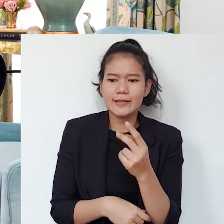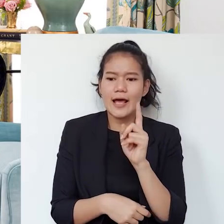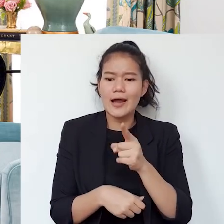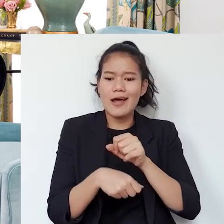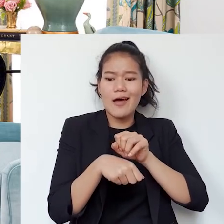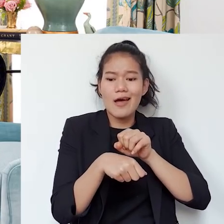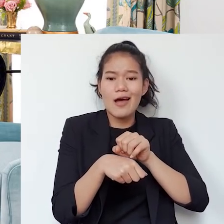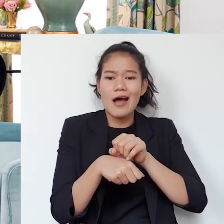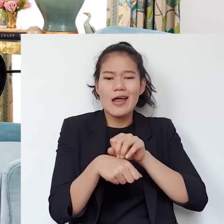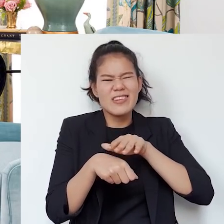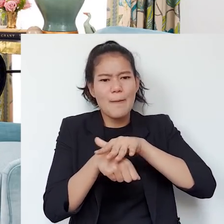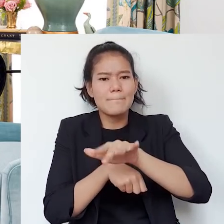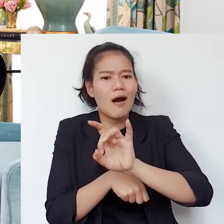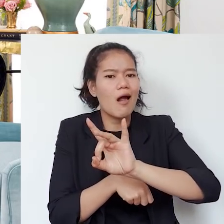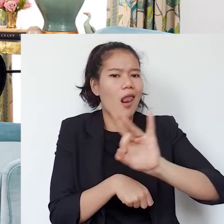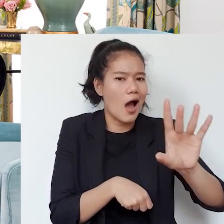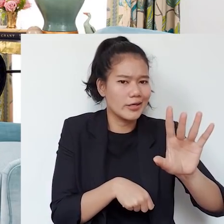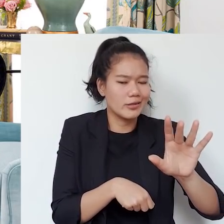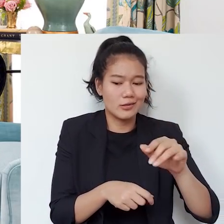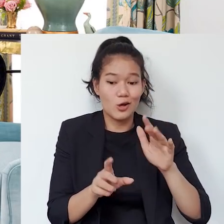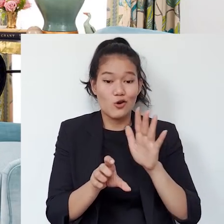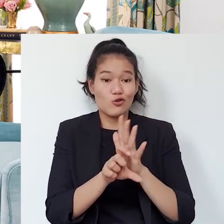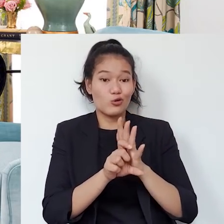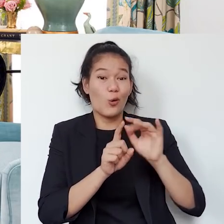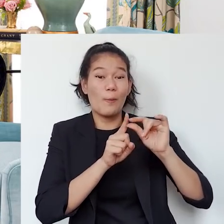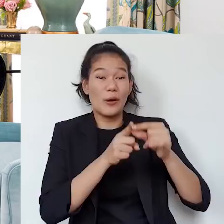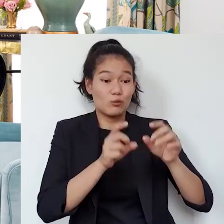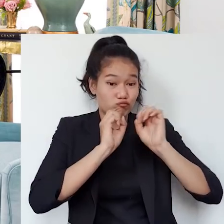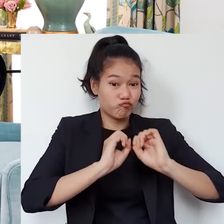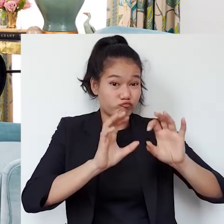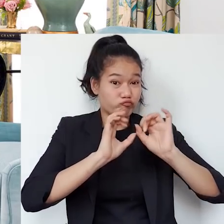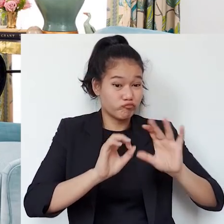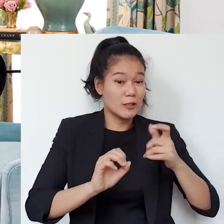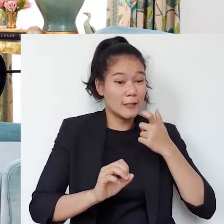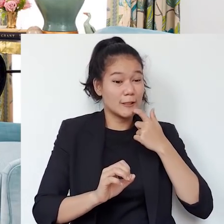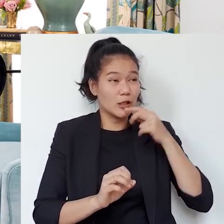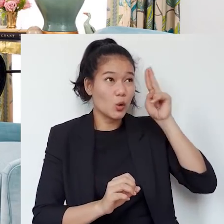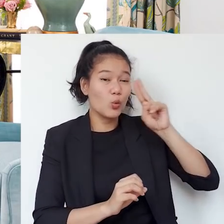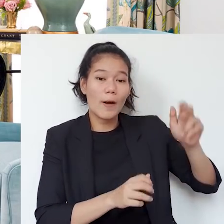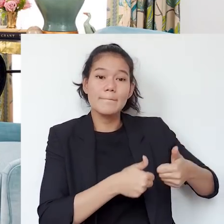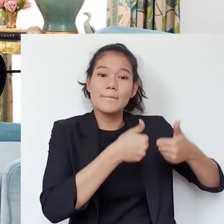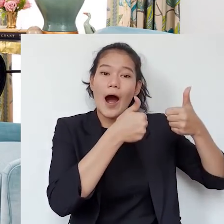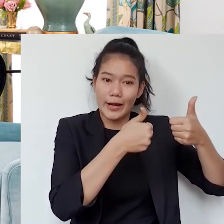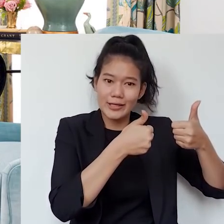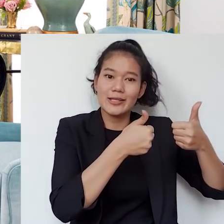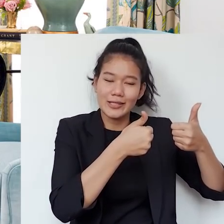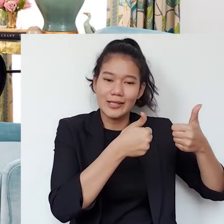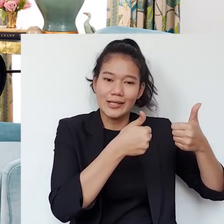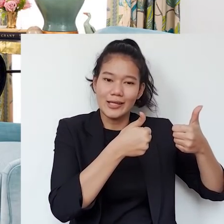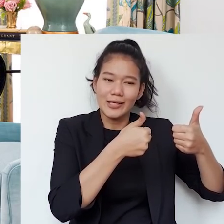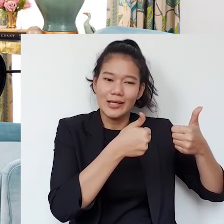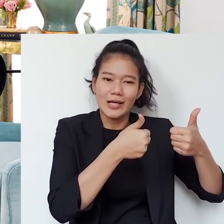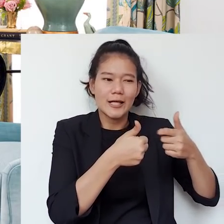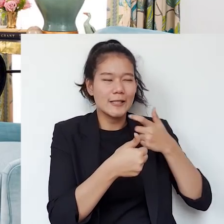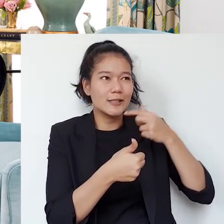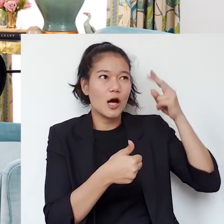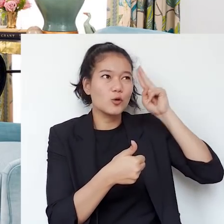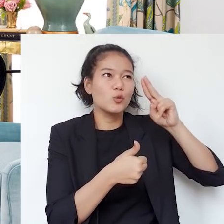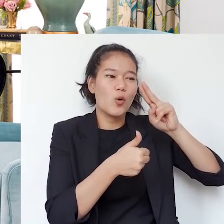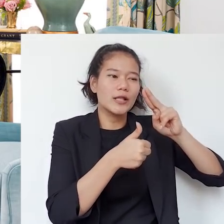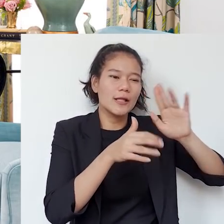yang lain dari publikasi Petrus terhadap kebaikan Tuhan, tentang penyelamatan yang dari